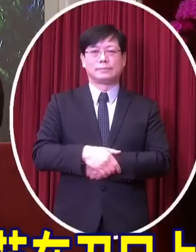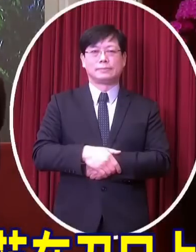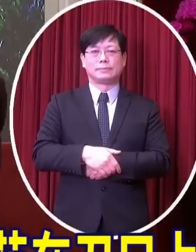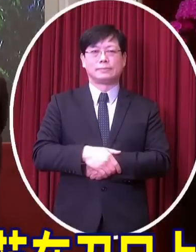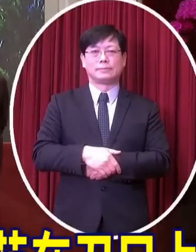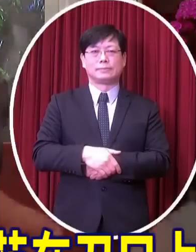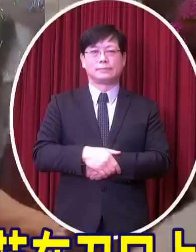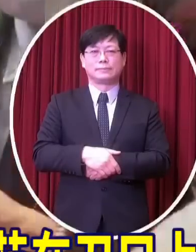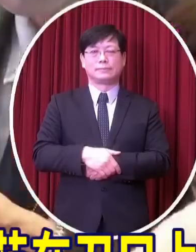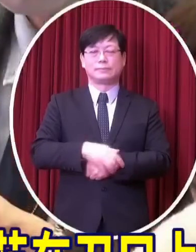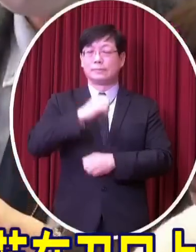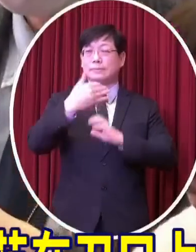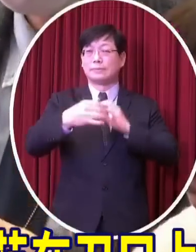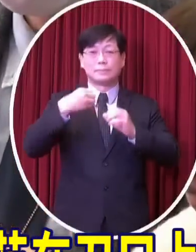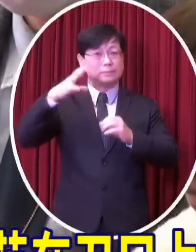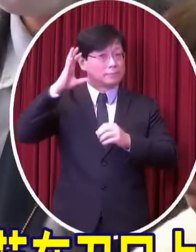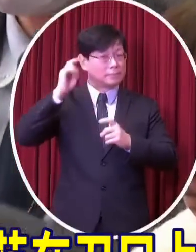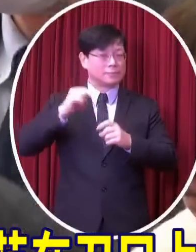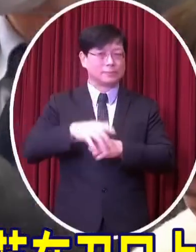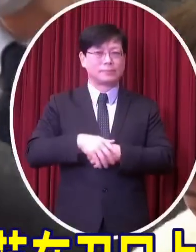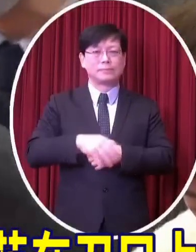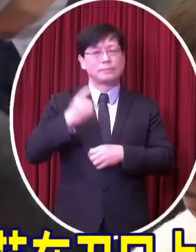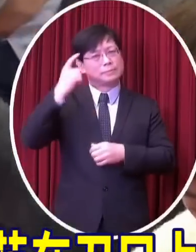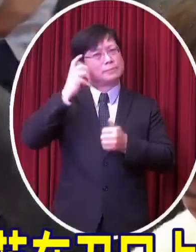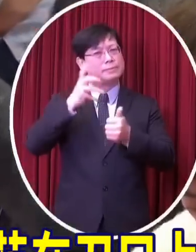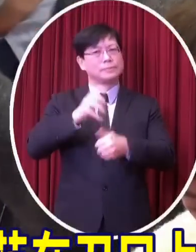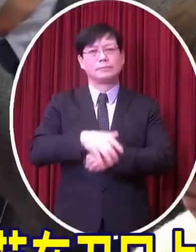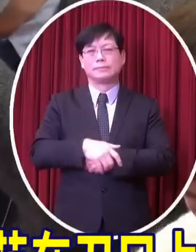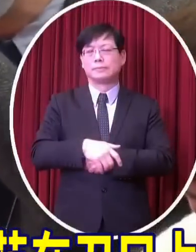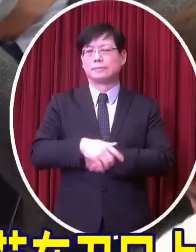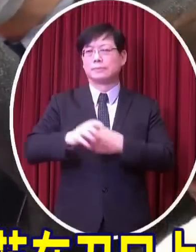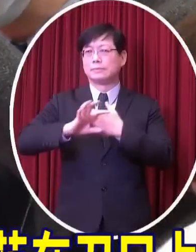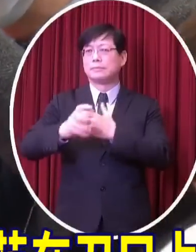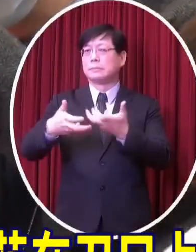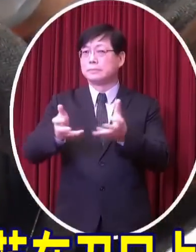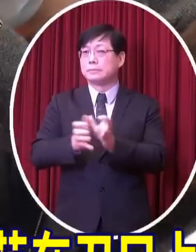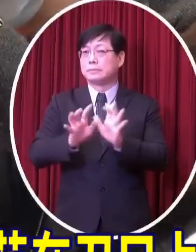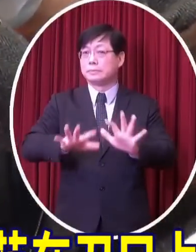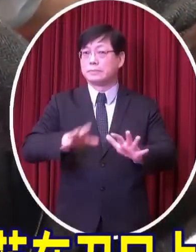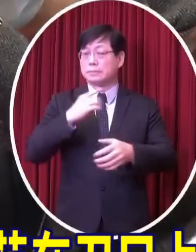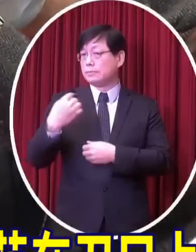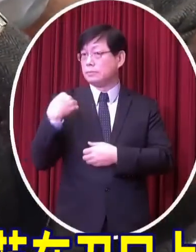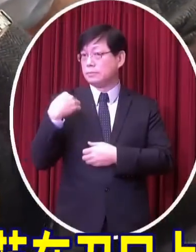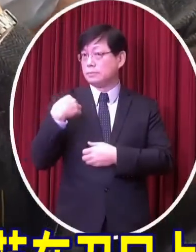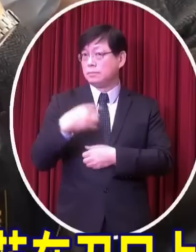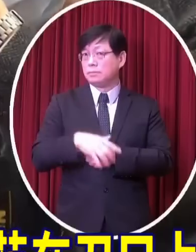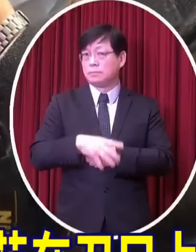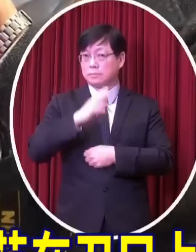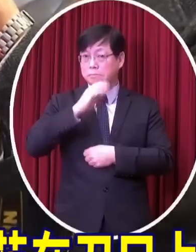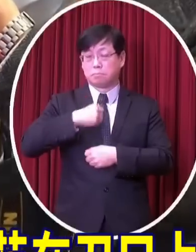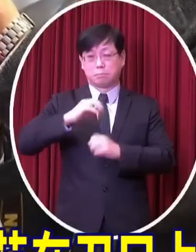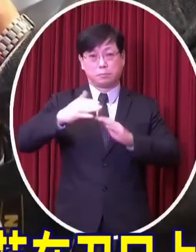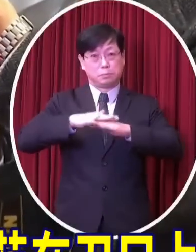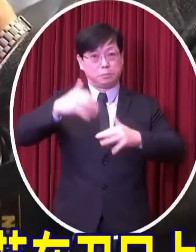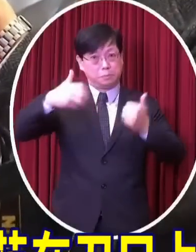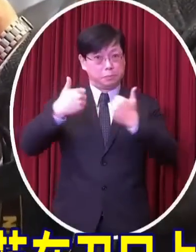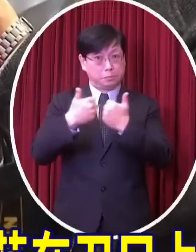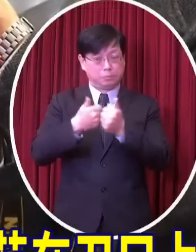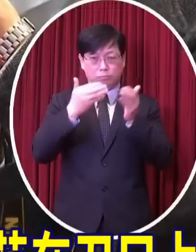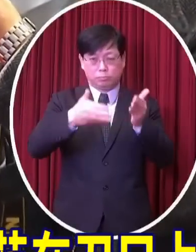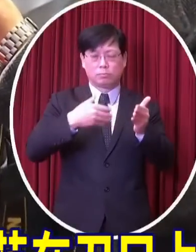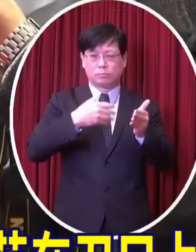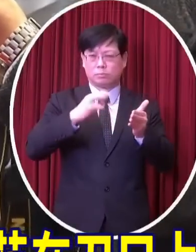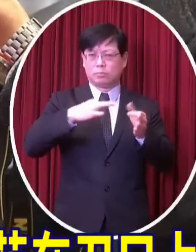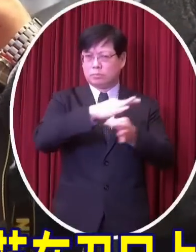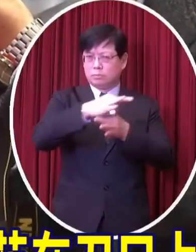喂，中央电台，我是台视新闻的记者萧炳，想跟您请教，外界会关注说，这次昨天开的国安高层的会议是聚焦财经，那